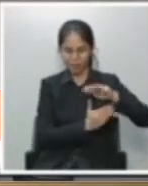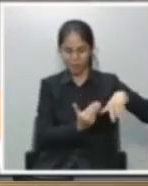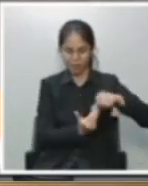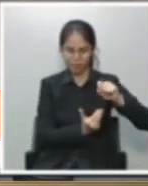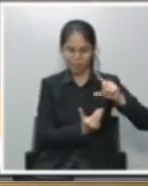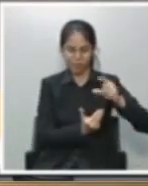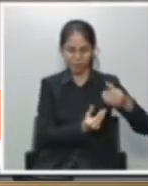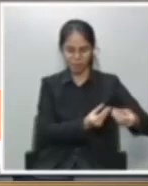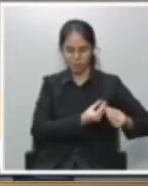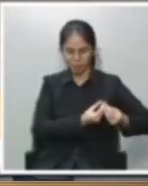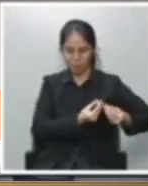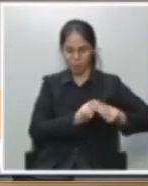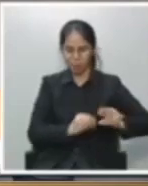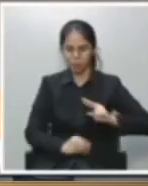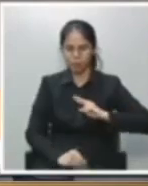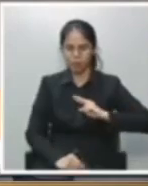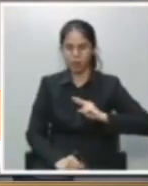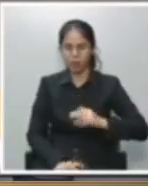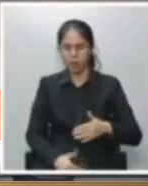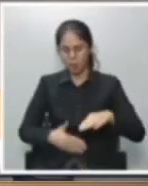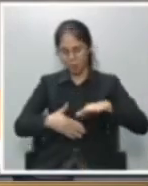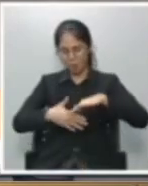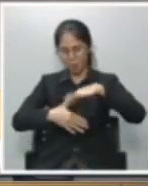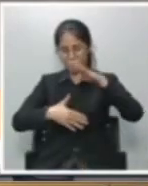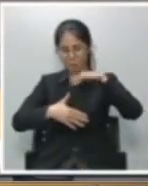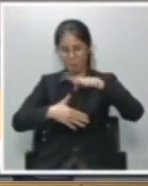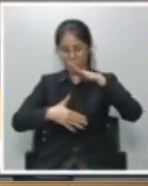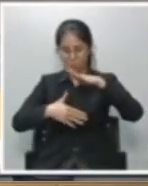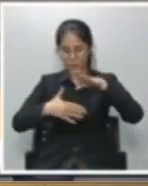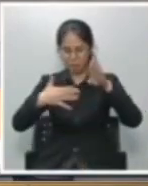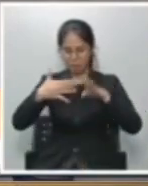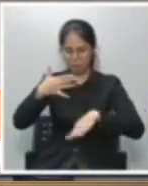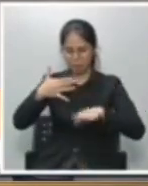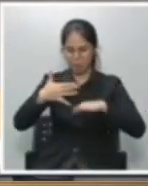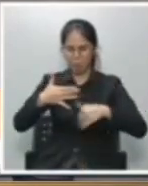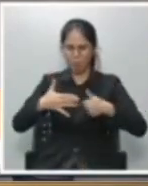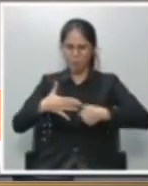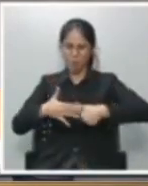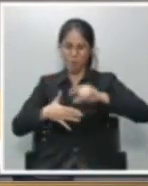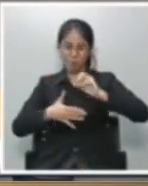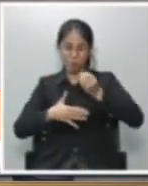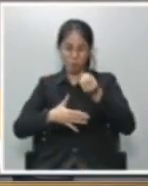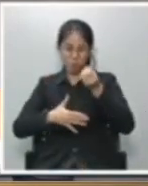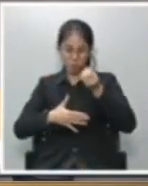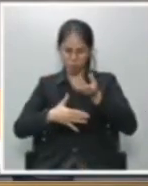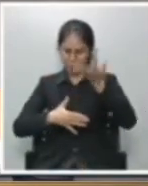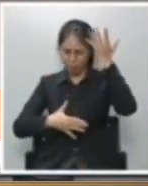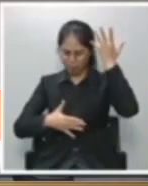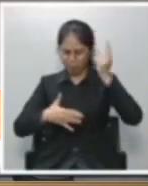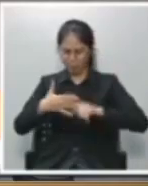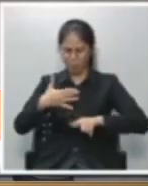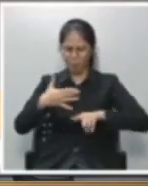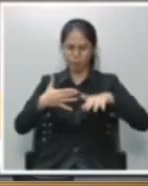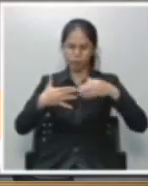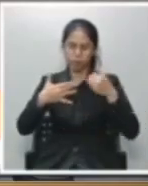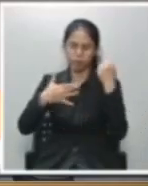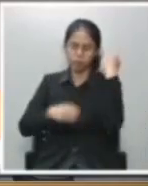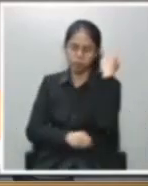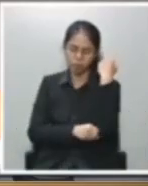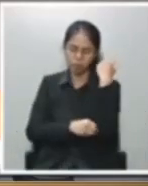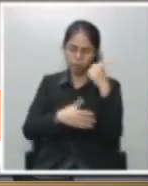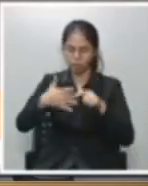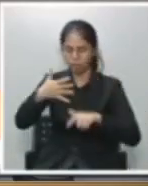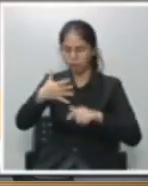วันนี้ไม่มีชนชั้นสูงและชนชั้นต่ำที่จะต่อสู้กันมันไม่ใช่ทั้งสองกลุ่มความคิดเนี่ยมีคนมีองค์ประกอบเหมือนกันมันเป็นเรื่องของ